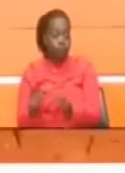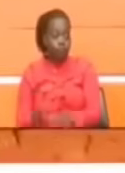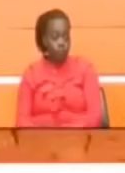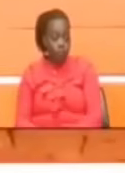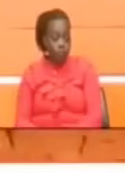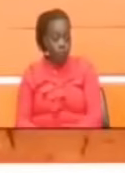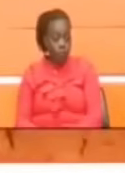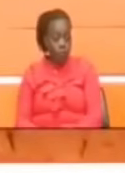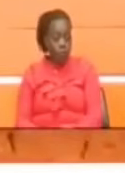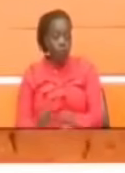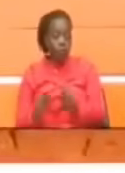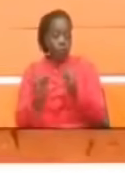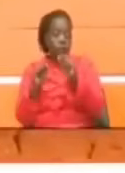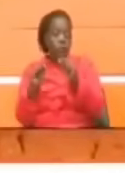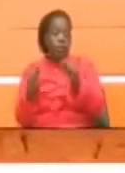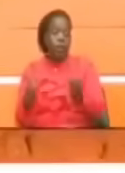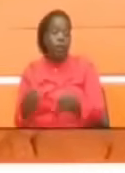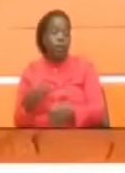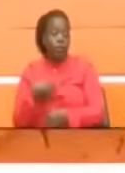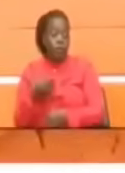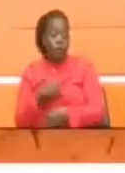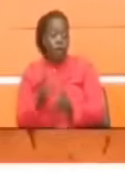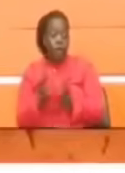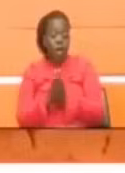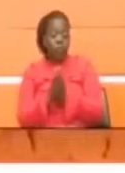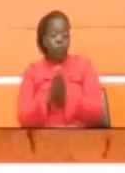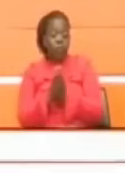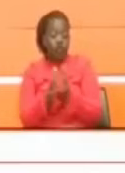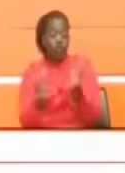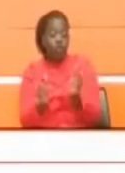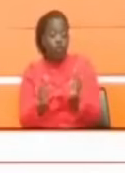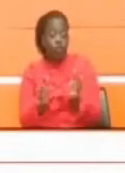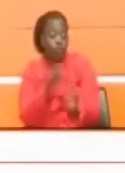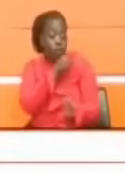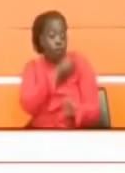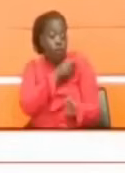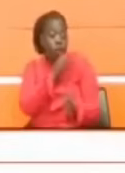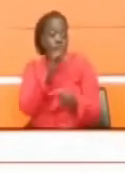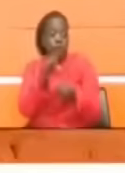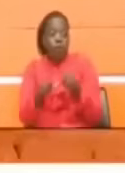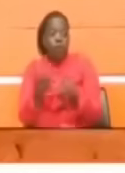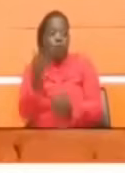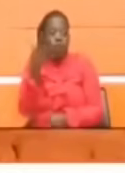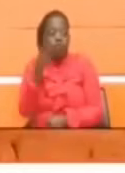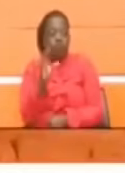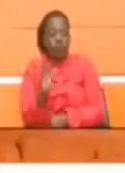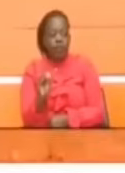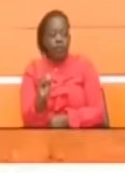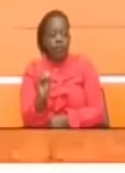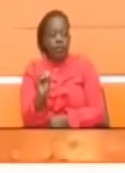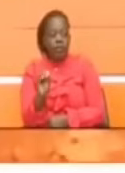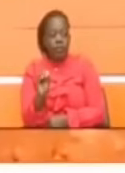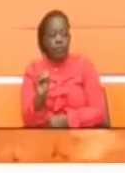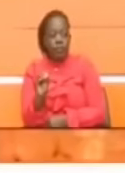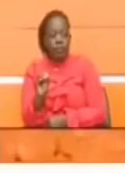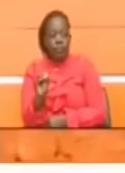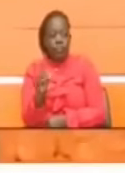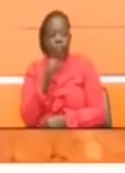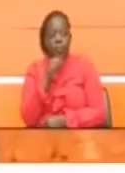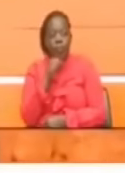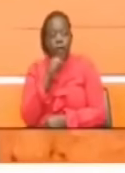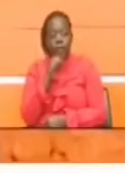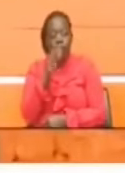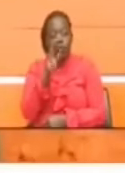batu letera militari, bajeno, abasuka makumi hatano. Msajja